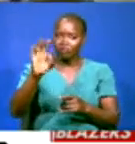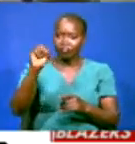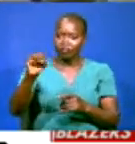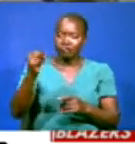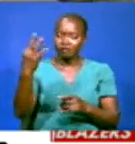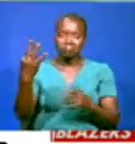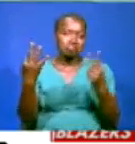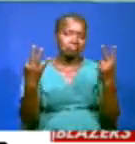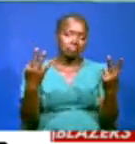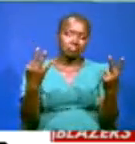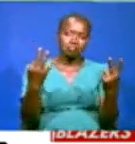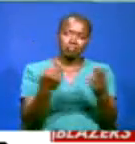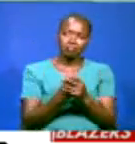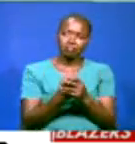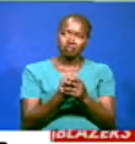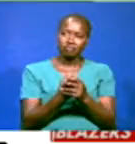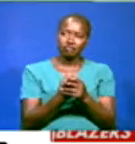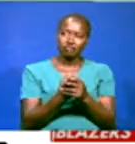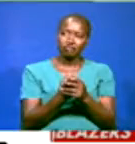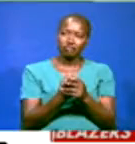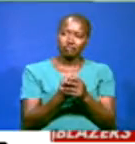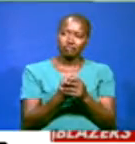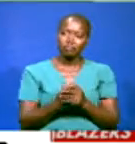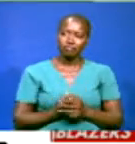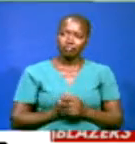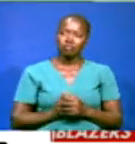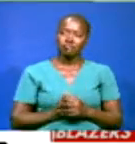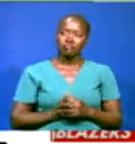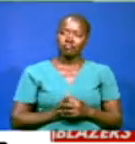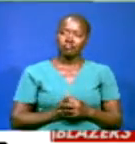Kingori Mwangi, Darubini Michezo.